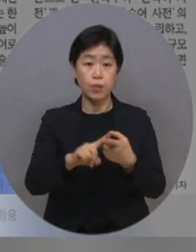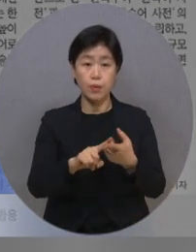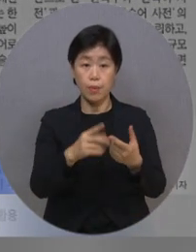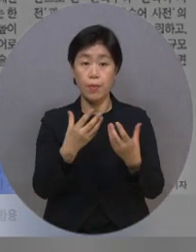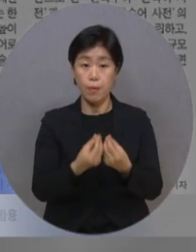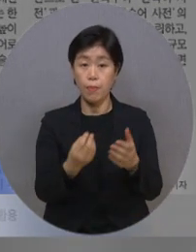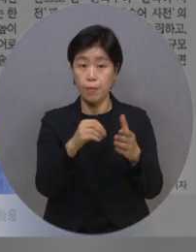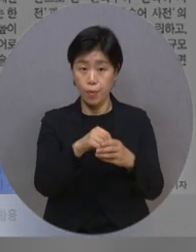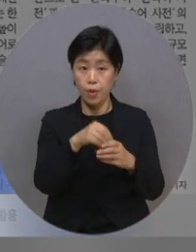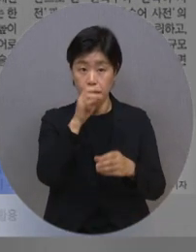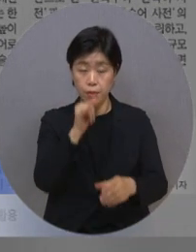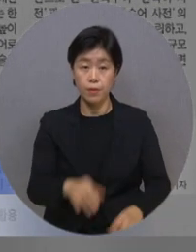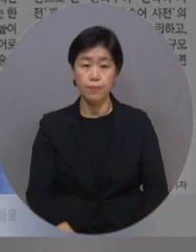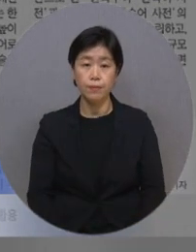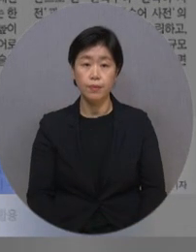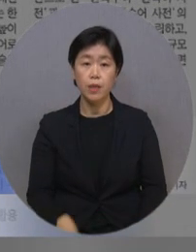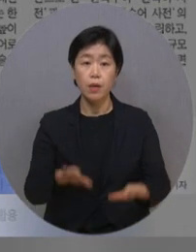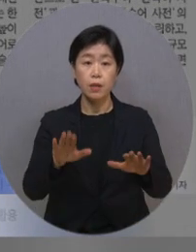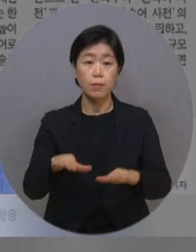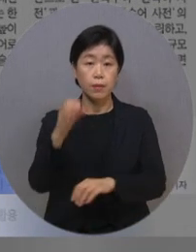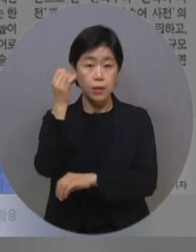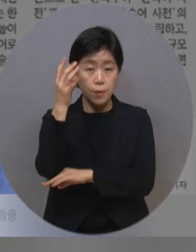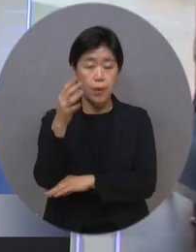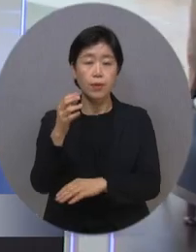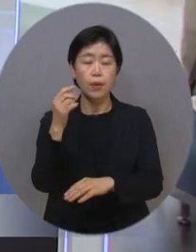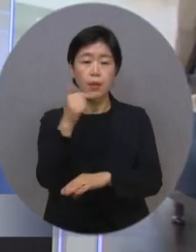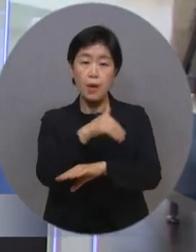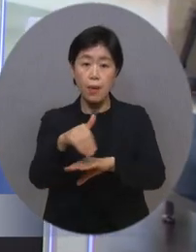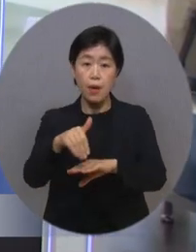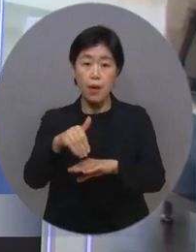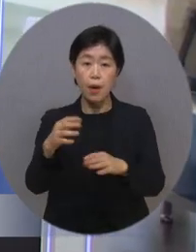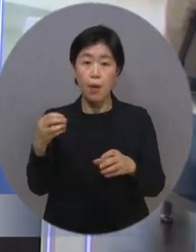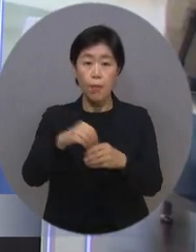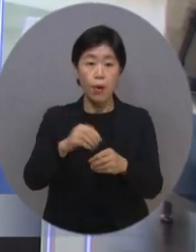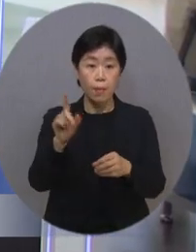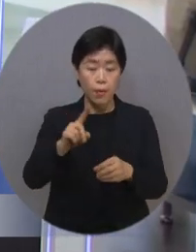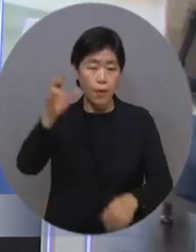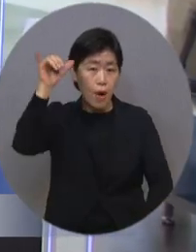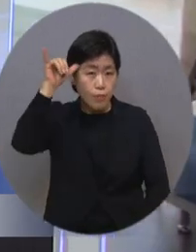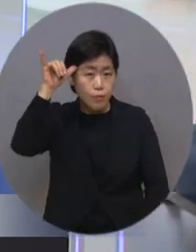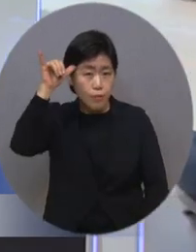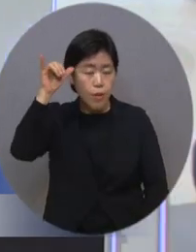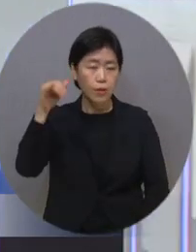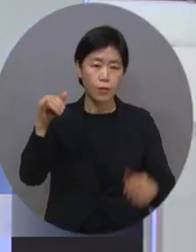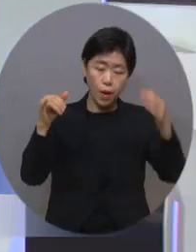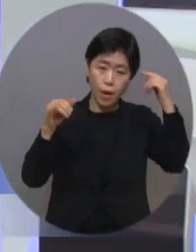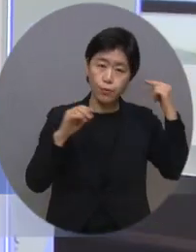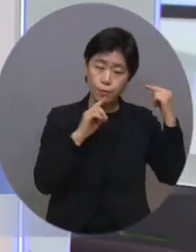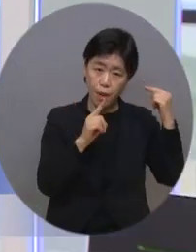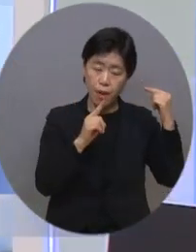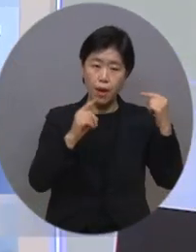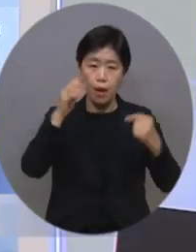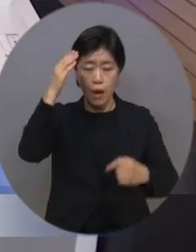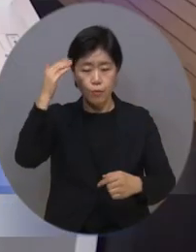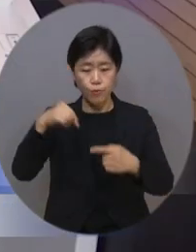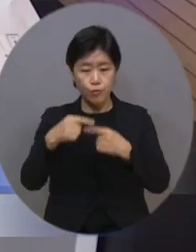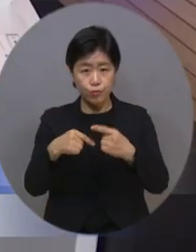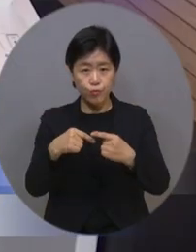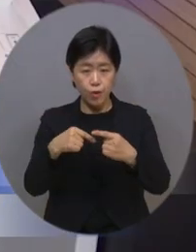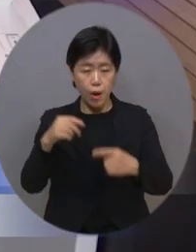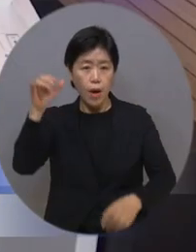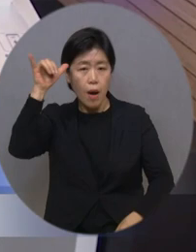특히 문체부는 이번 기본계획에 인공지능을 활용한 한국어와 한국어 간 자동 통역기술 개발을 위한